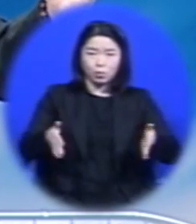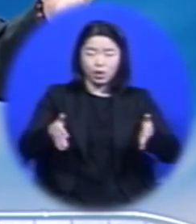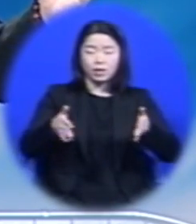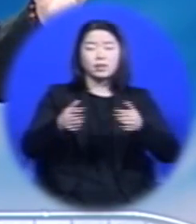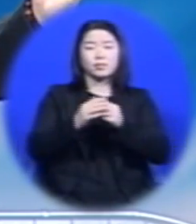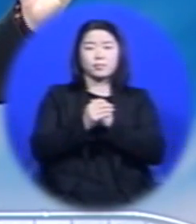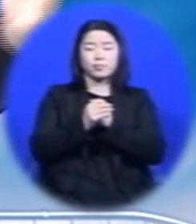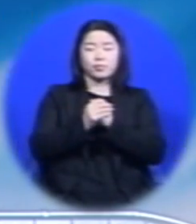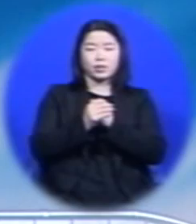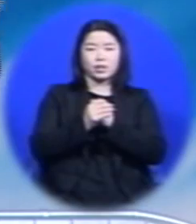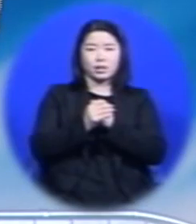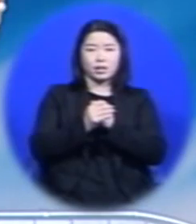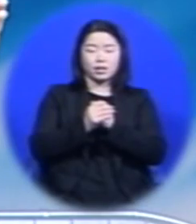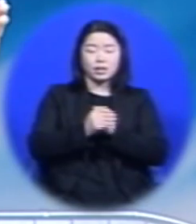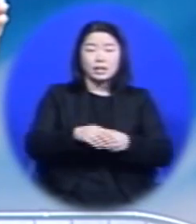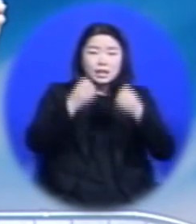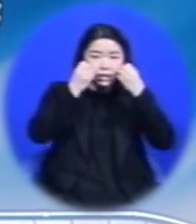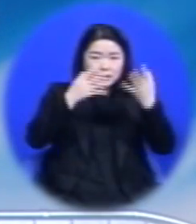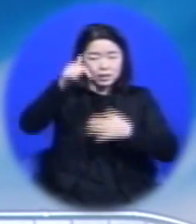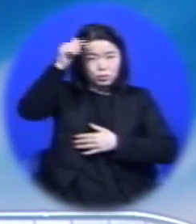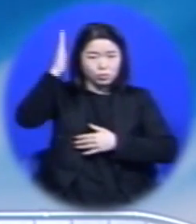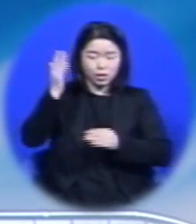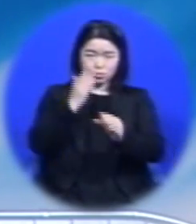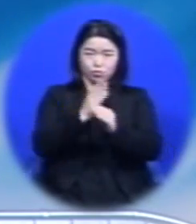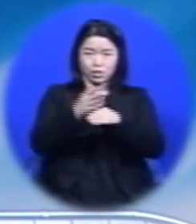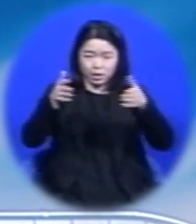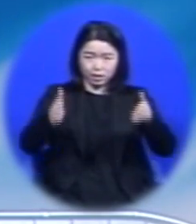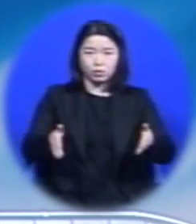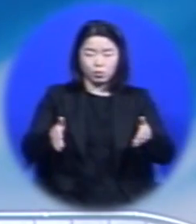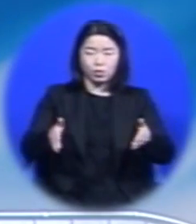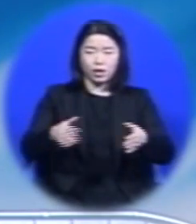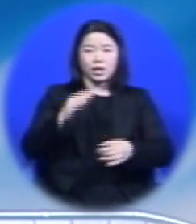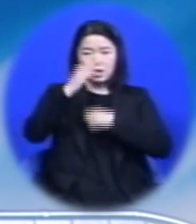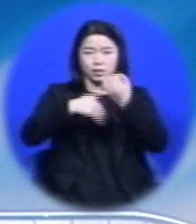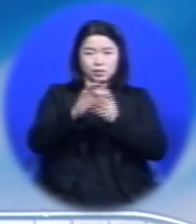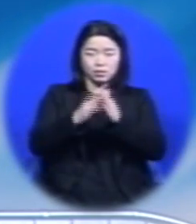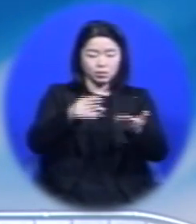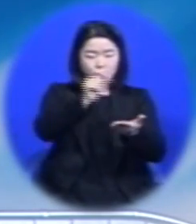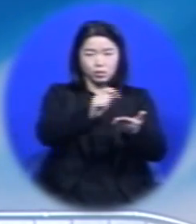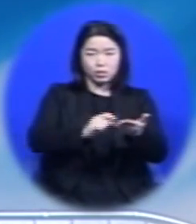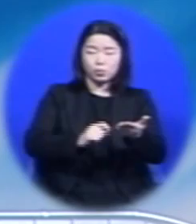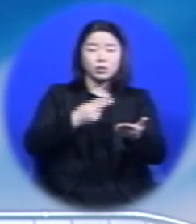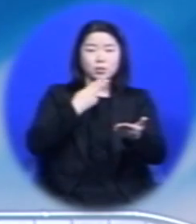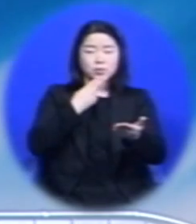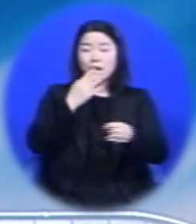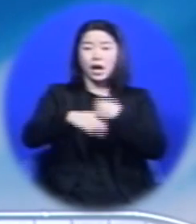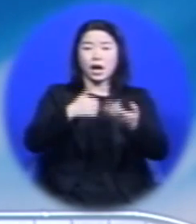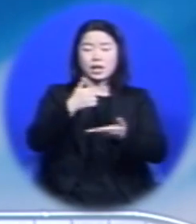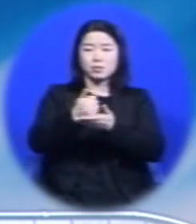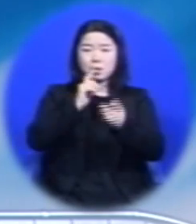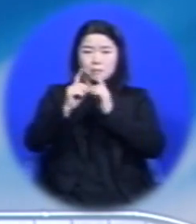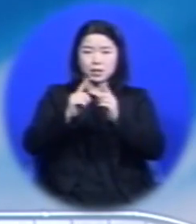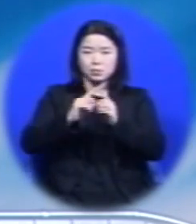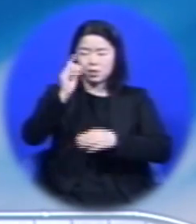기간을 신구약 중간기 부르는데 그 기간에는 성경 기록이 없습니다 하나님의 예언이